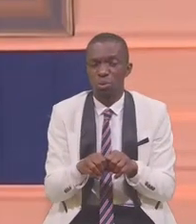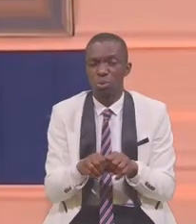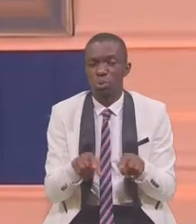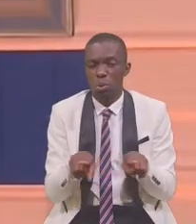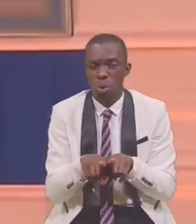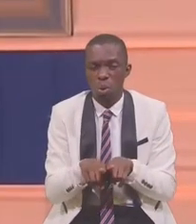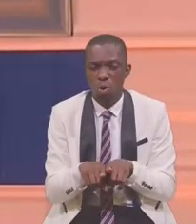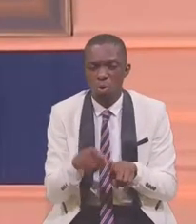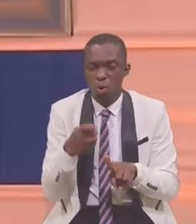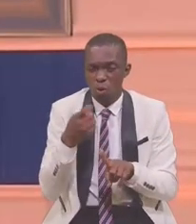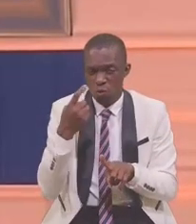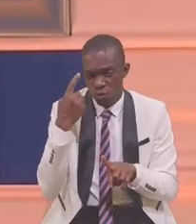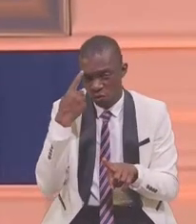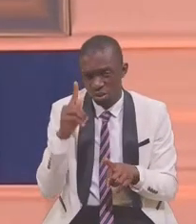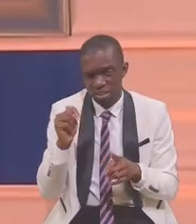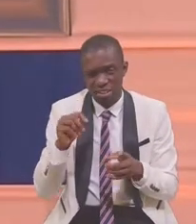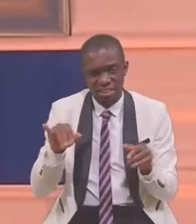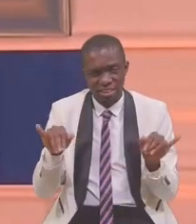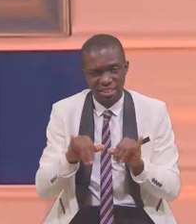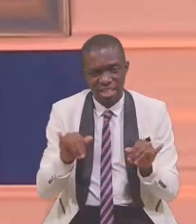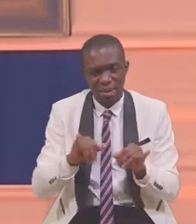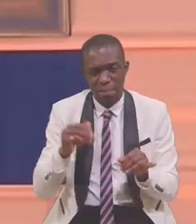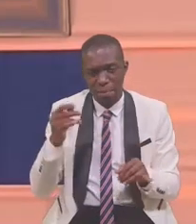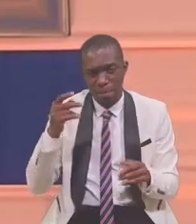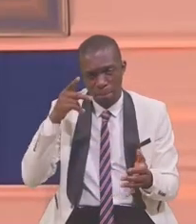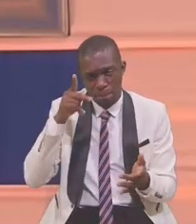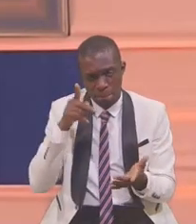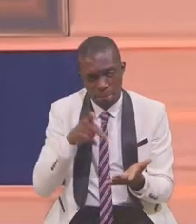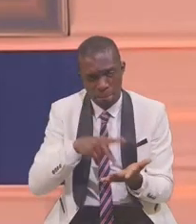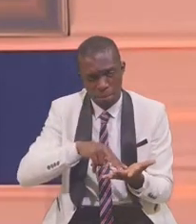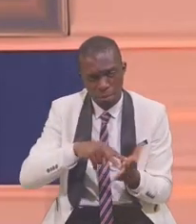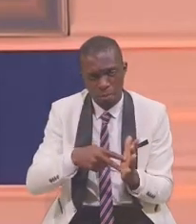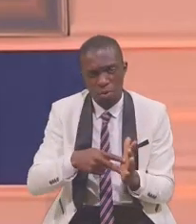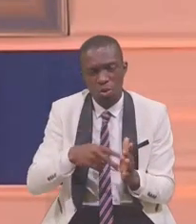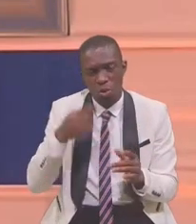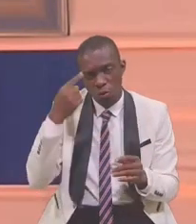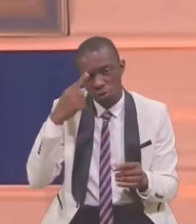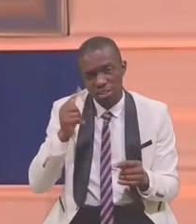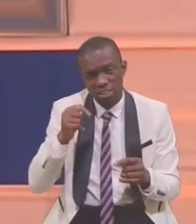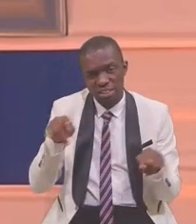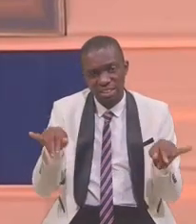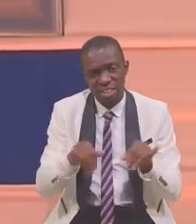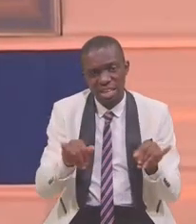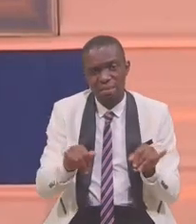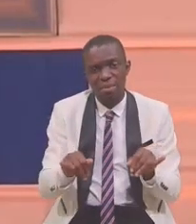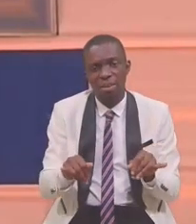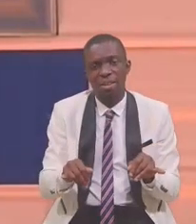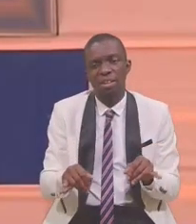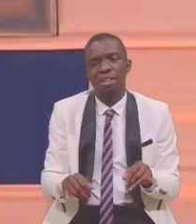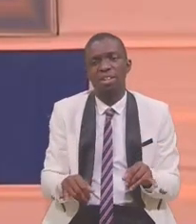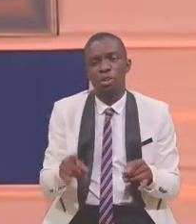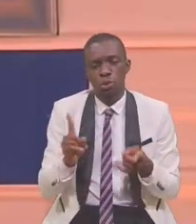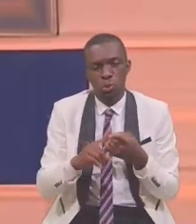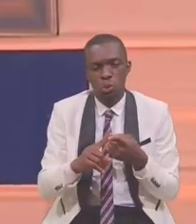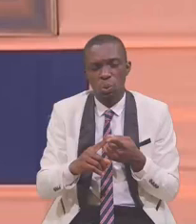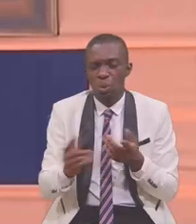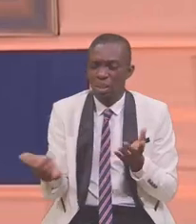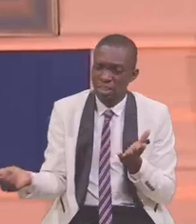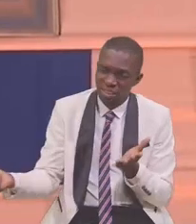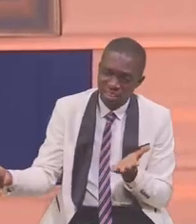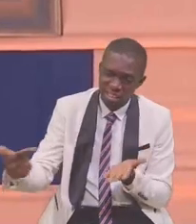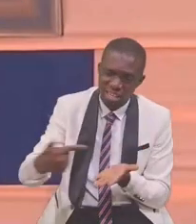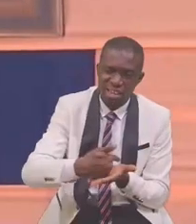je les ai pour le même objectif, pour la même tâche, pour faire la même chose, je les ai aussi pour chercher et